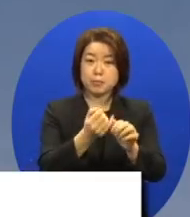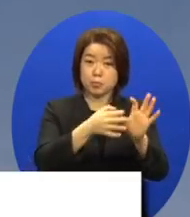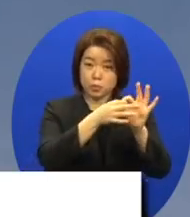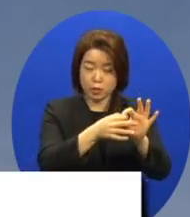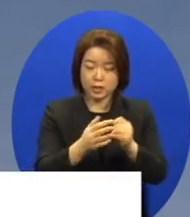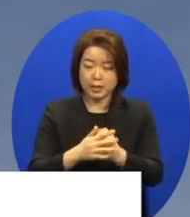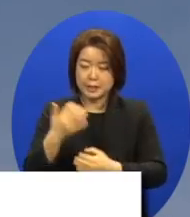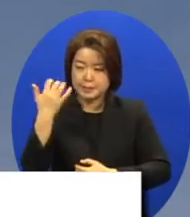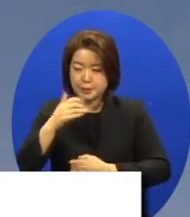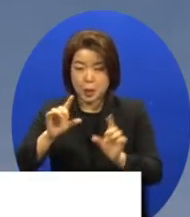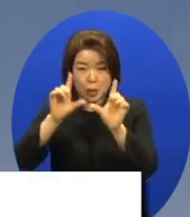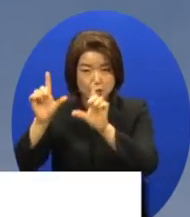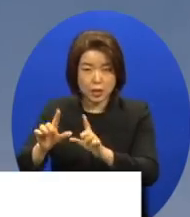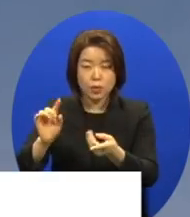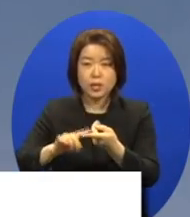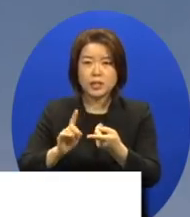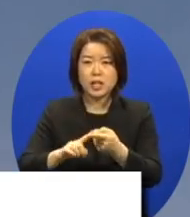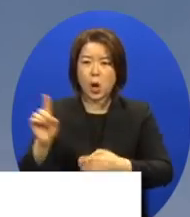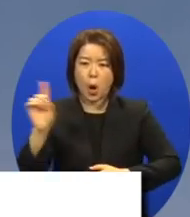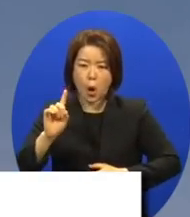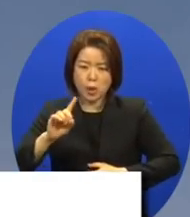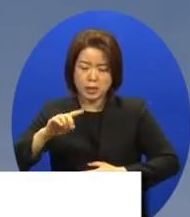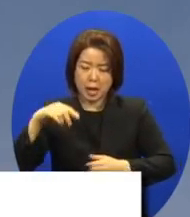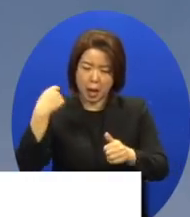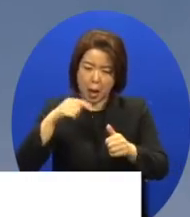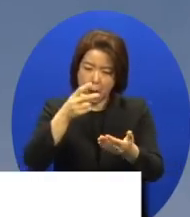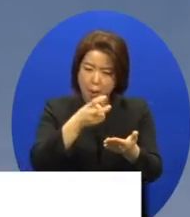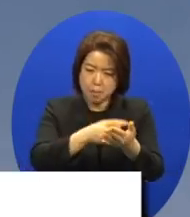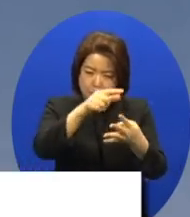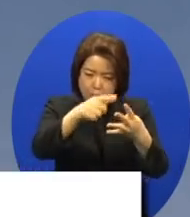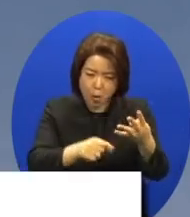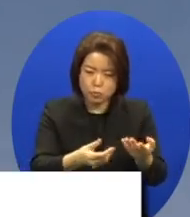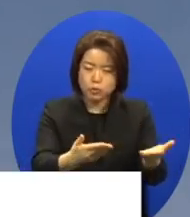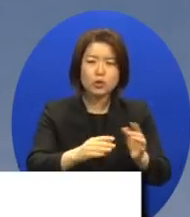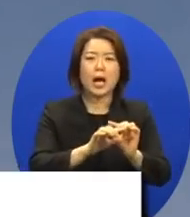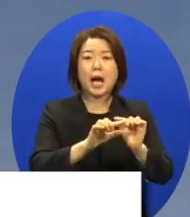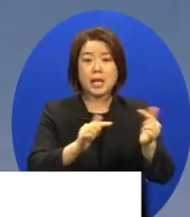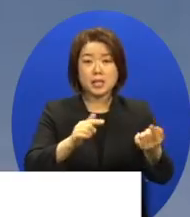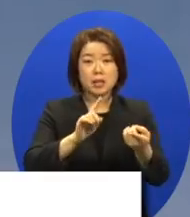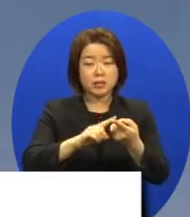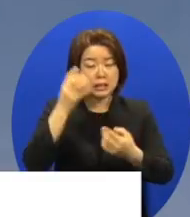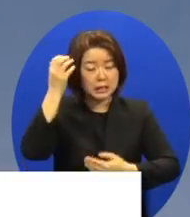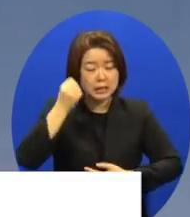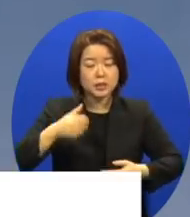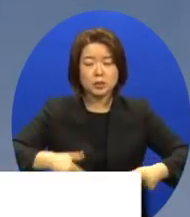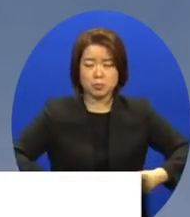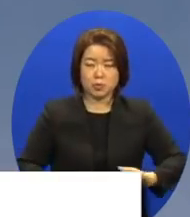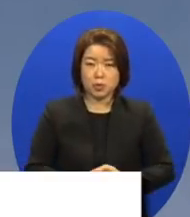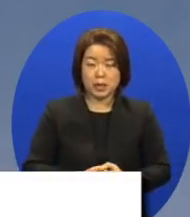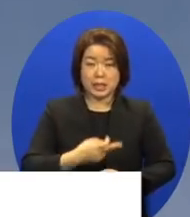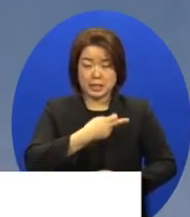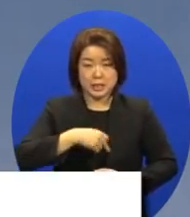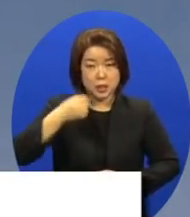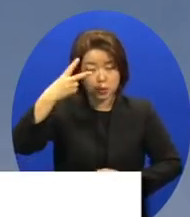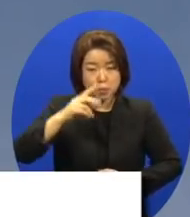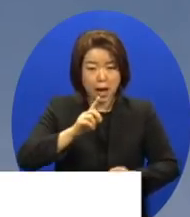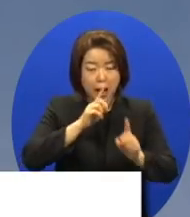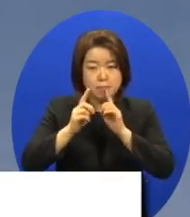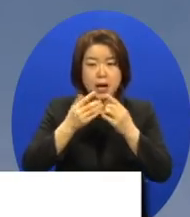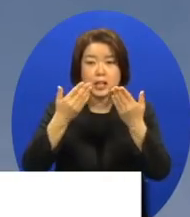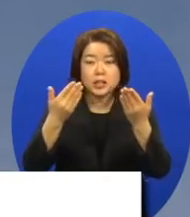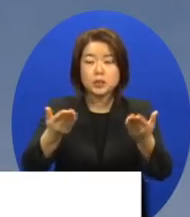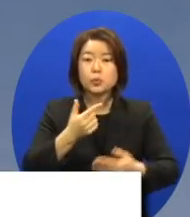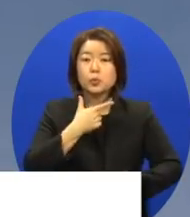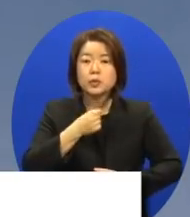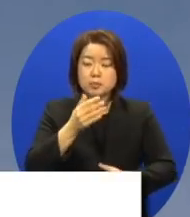성생활에 대한 어떤 지침을 주고 있는 것이 아님을 알아야 합니다 사도 바울이 말하려고 하는 핵심은